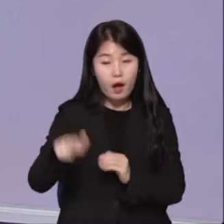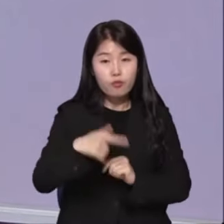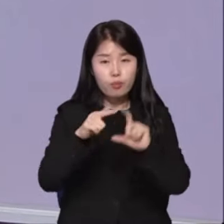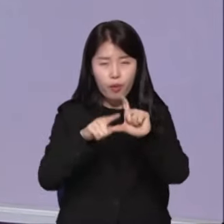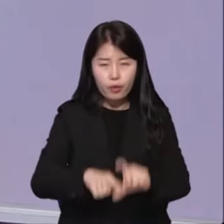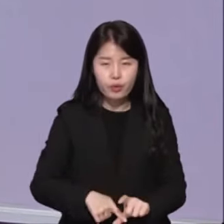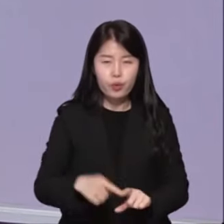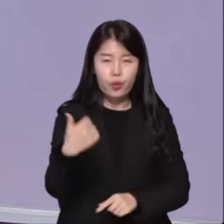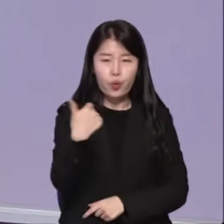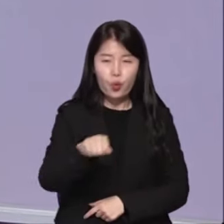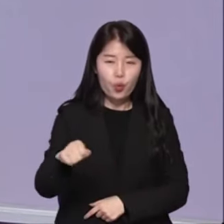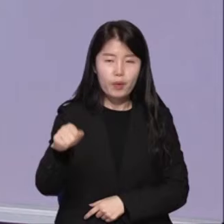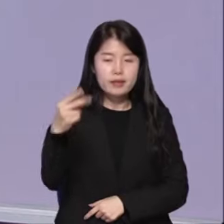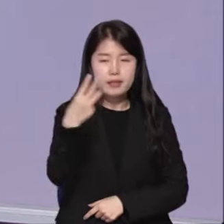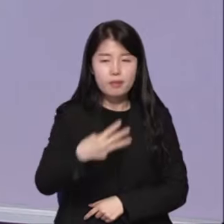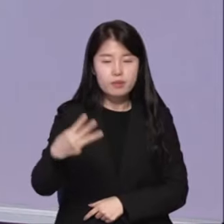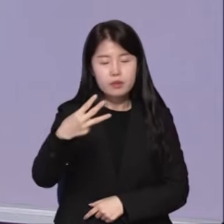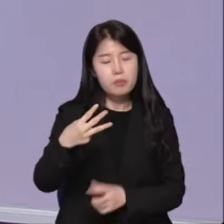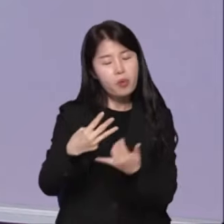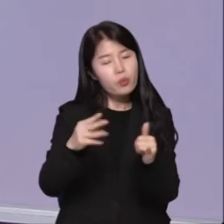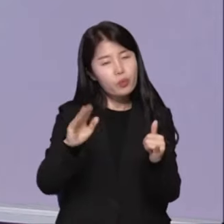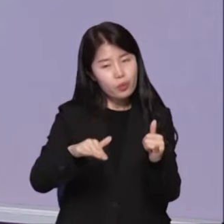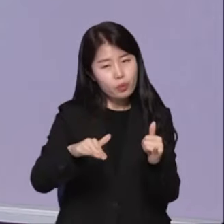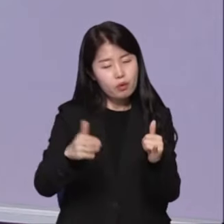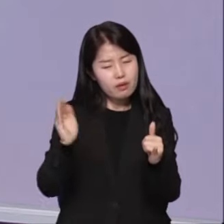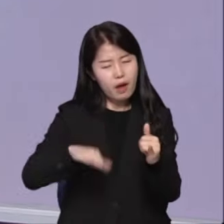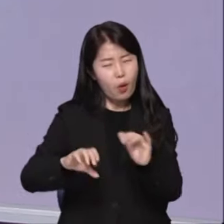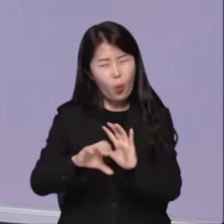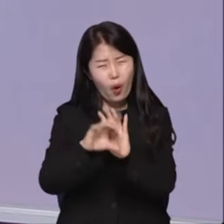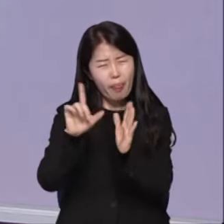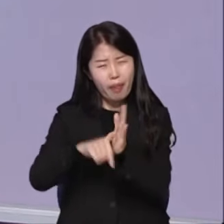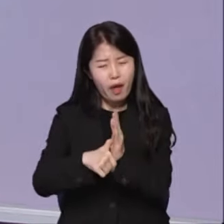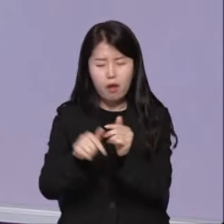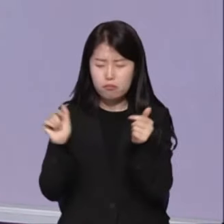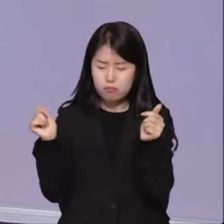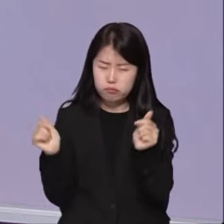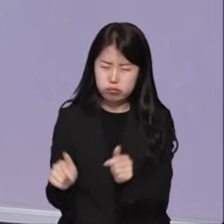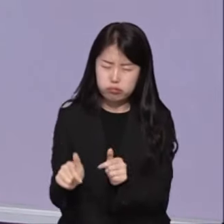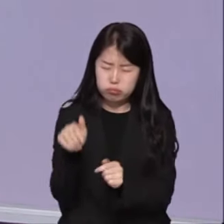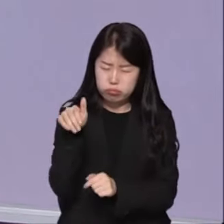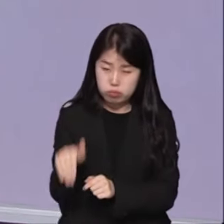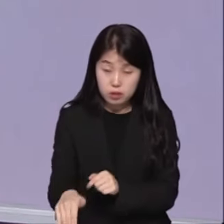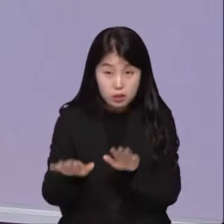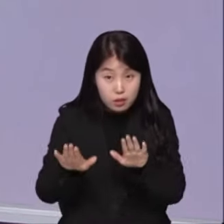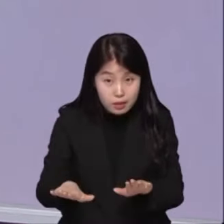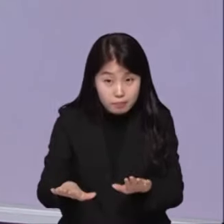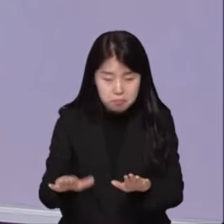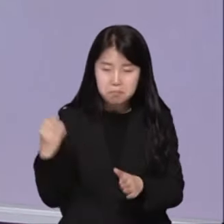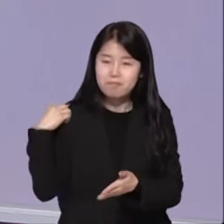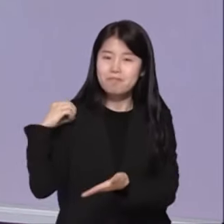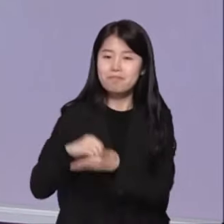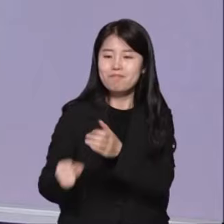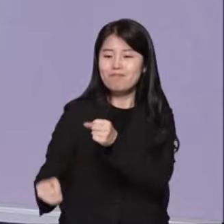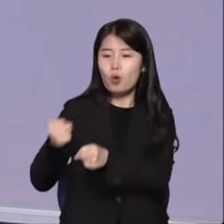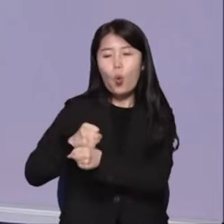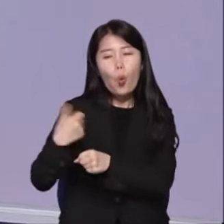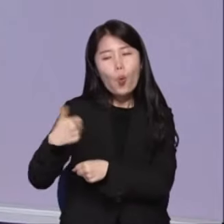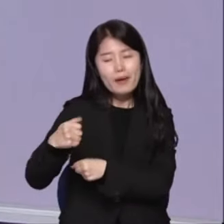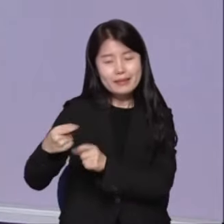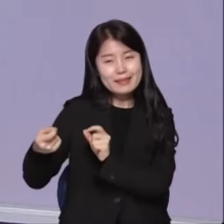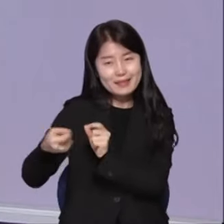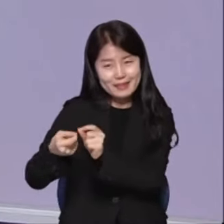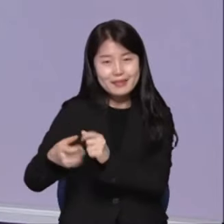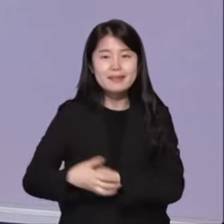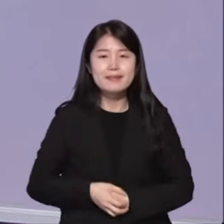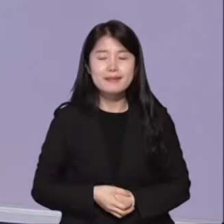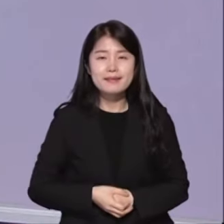5만 3천 명 수준까지 올랐다가 코로나 시기에 대폭 감소했고 현재는 다시 5만 명대 회복을 눈앞에 두고